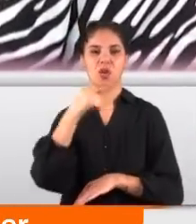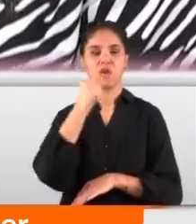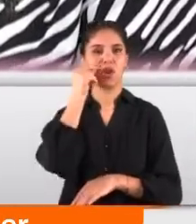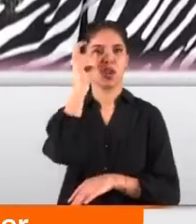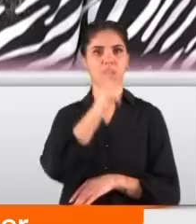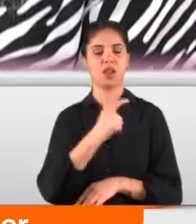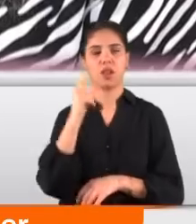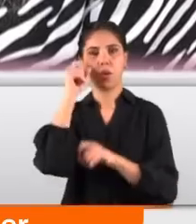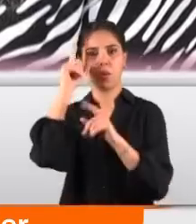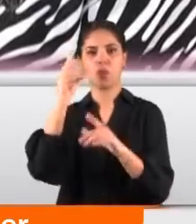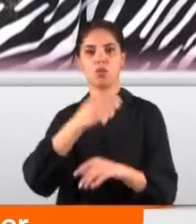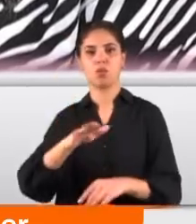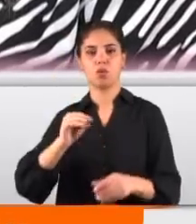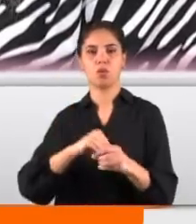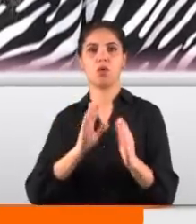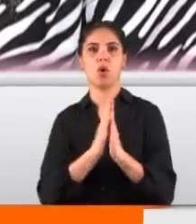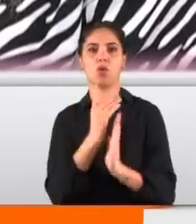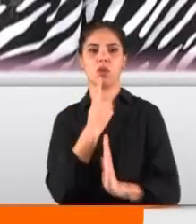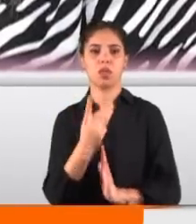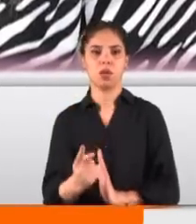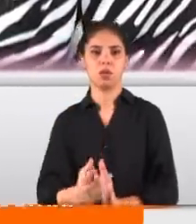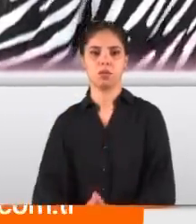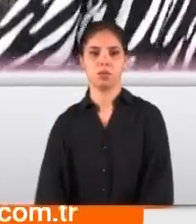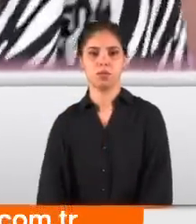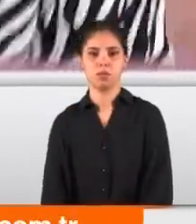açıldı çoluğum çocuğum içinde özür dilerim